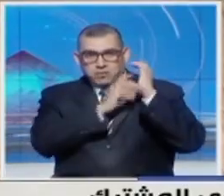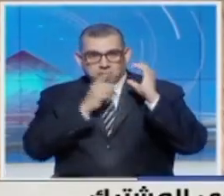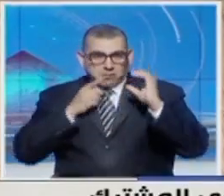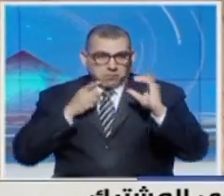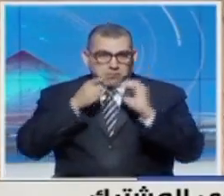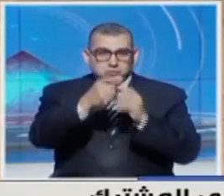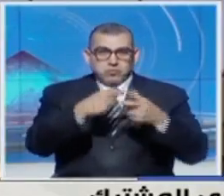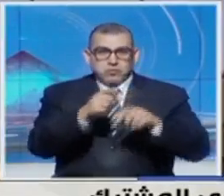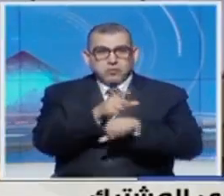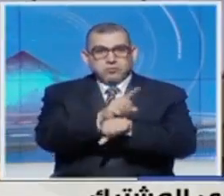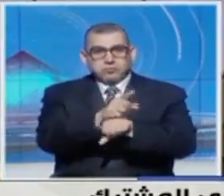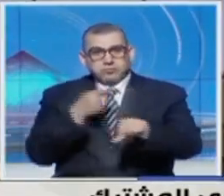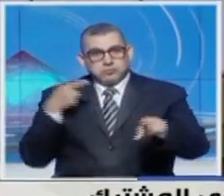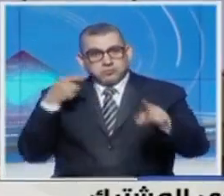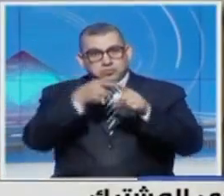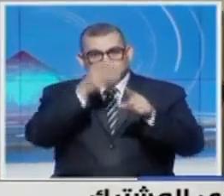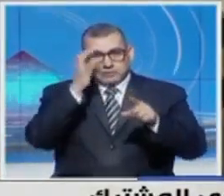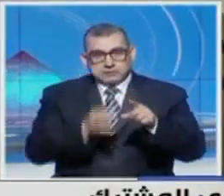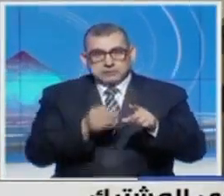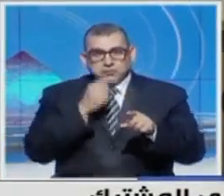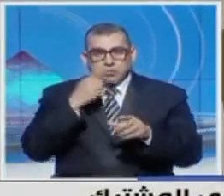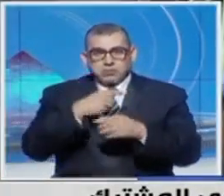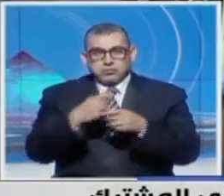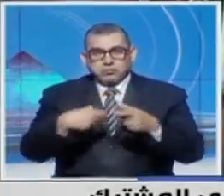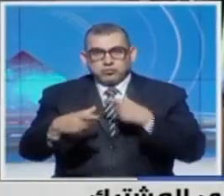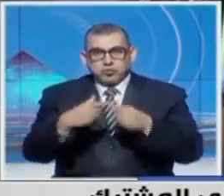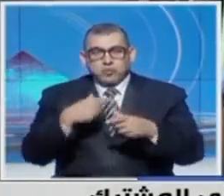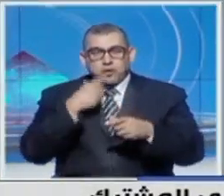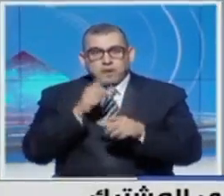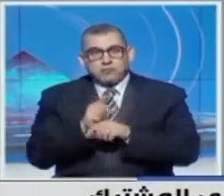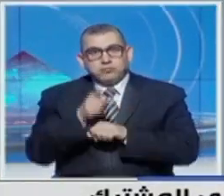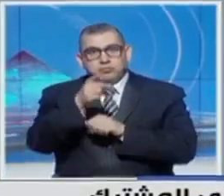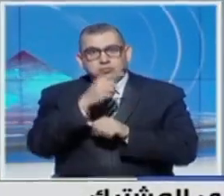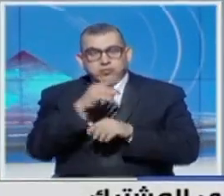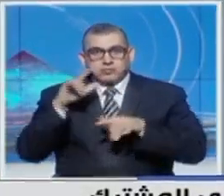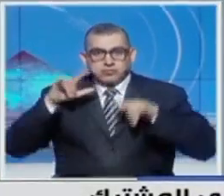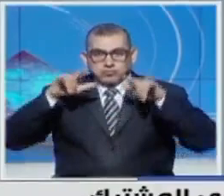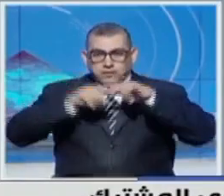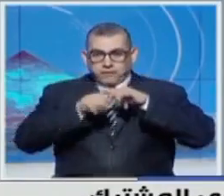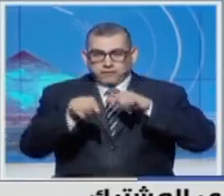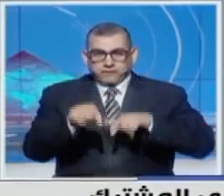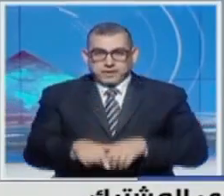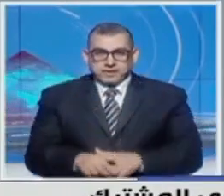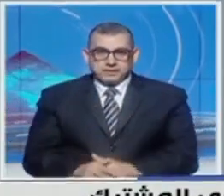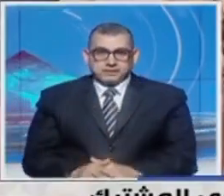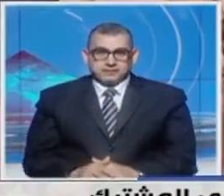المضادة للدبابات ووسائل وأسلحة الدفاع الجوي.